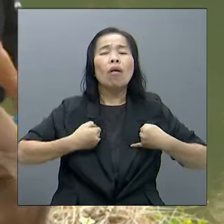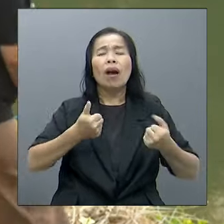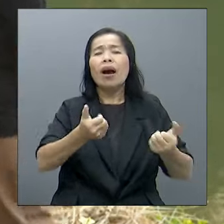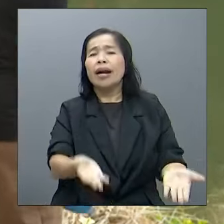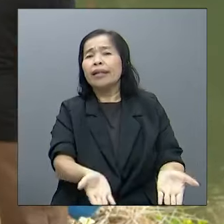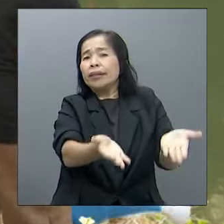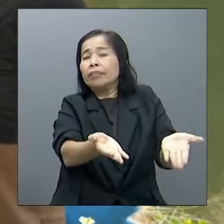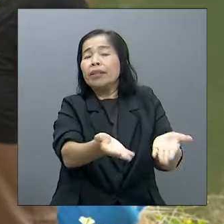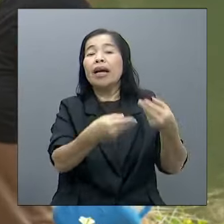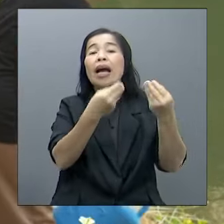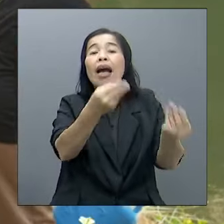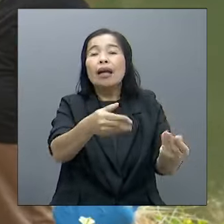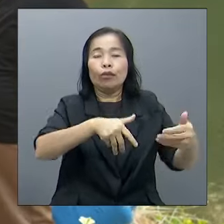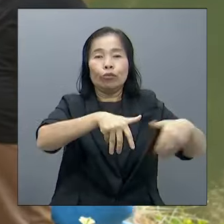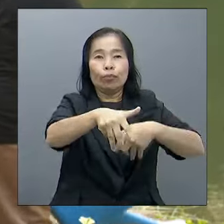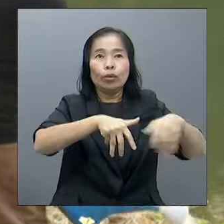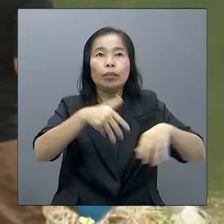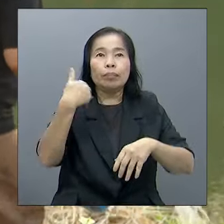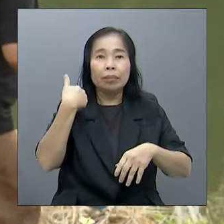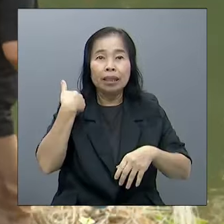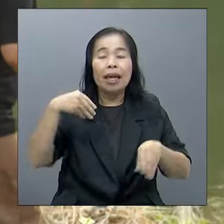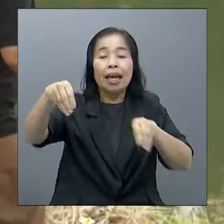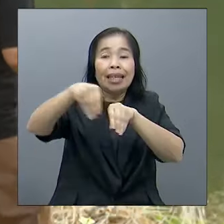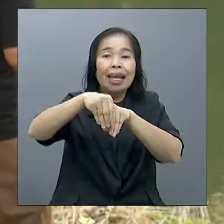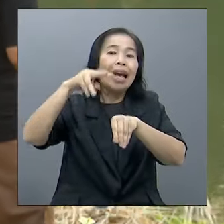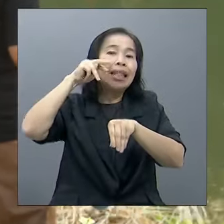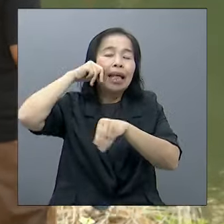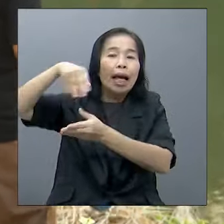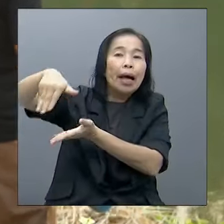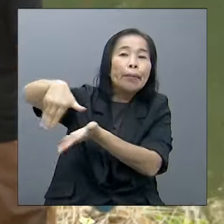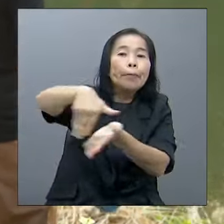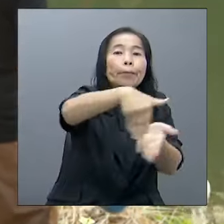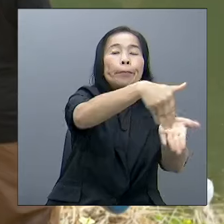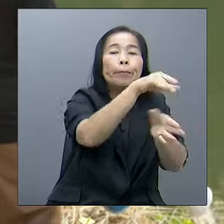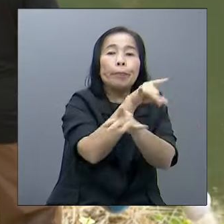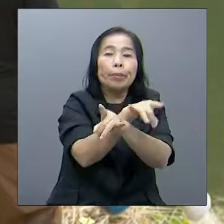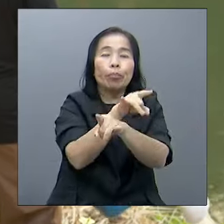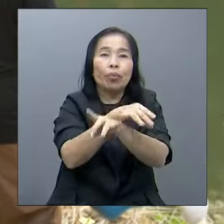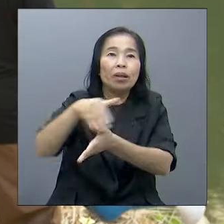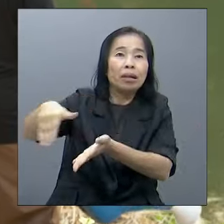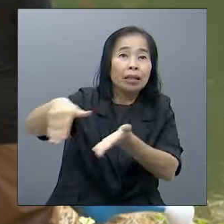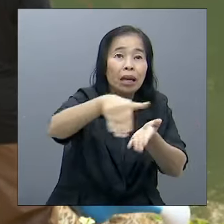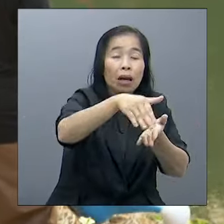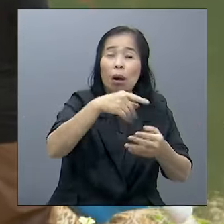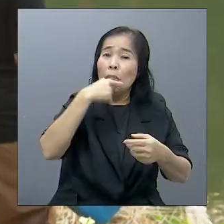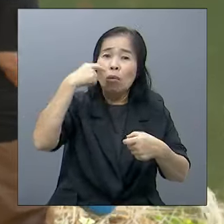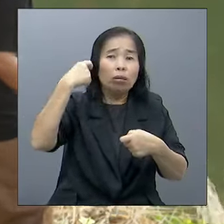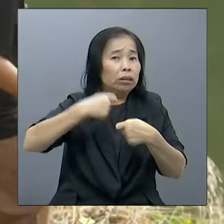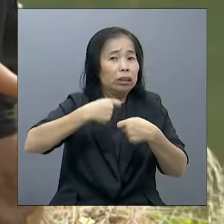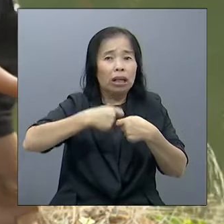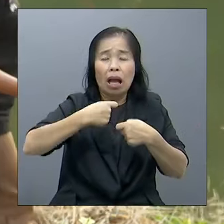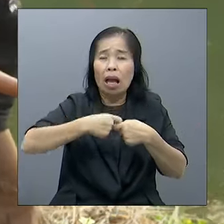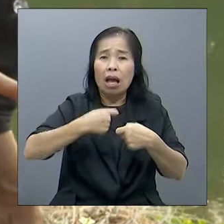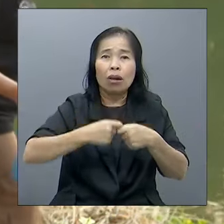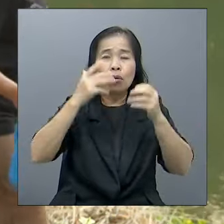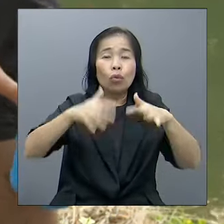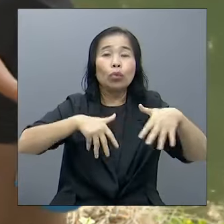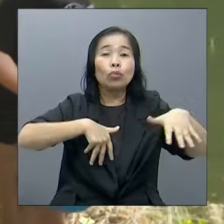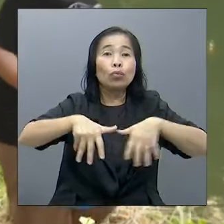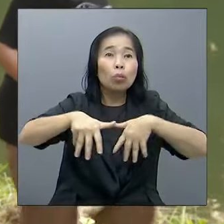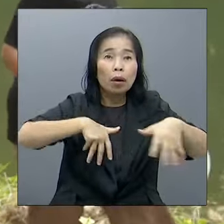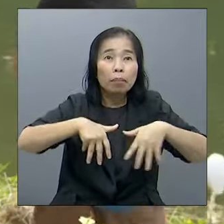พวกเรารวมถึงว่าตรงนี้ค่ะเป็นที่ที่อยู่ริมแม่น้ำเพชรบุรีซึ่งยากมากที่คนทั่วไปหรือว่าคนเพ